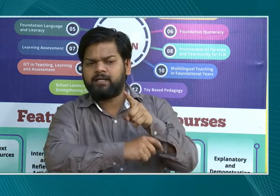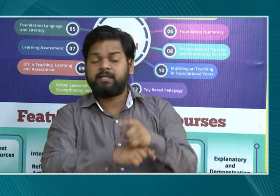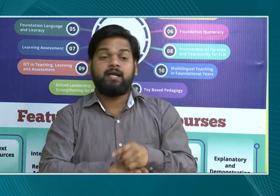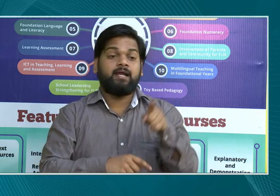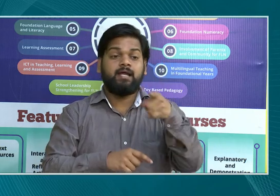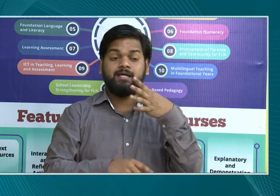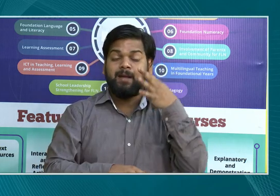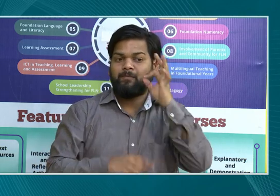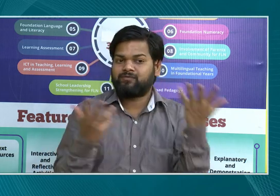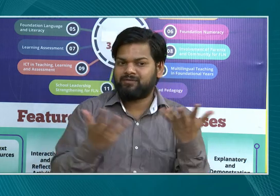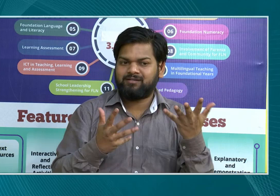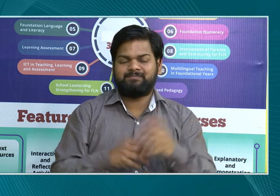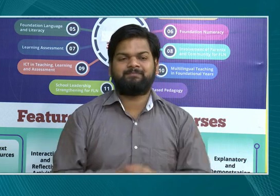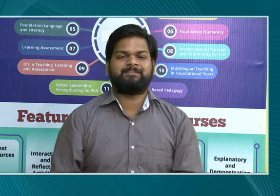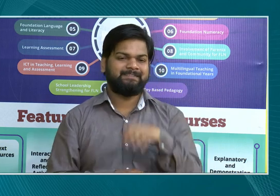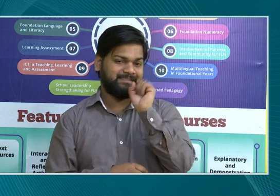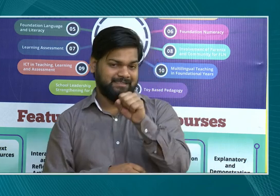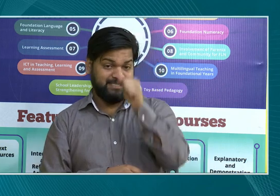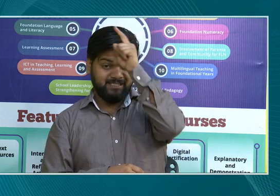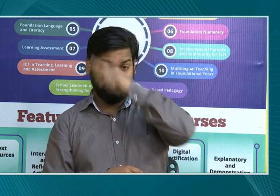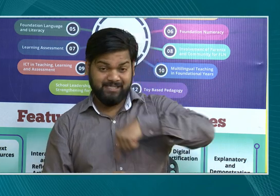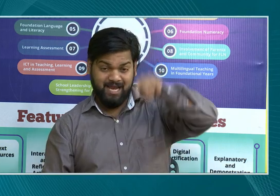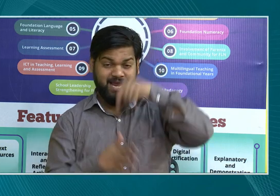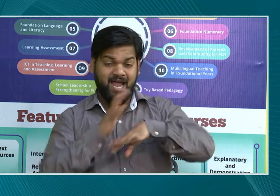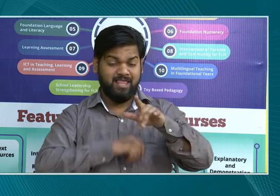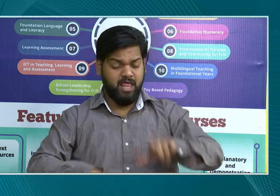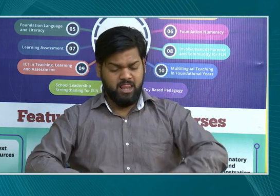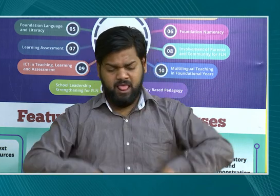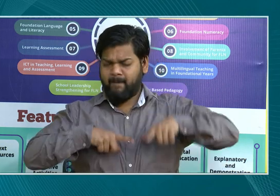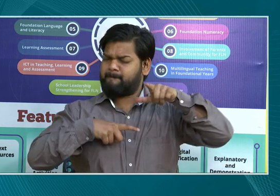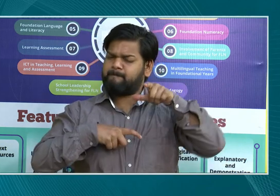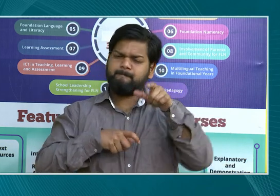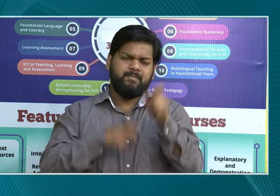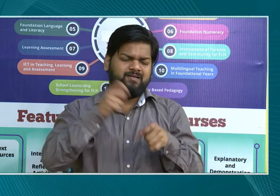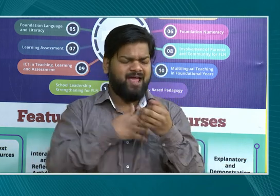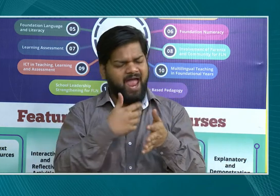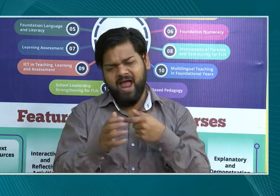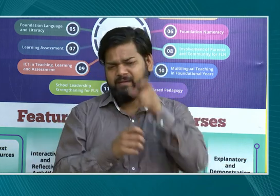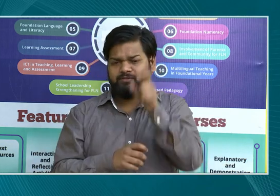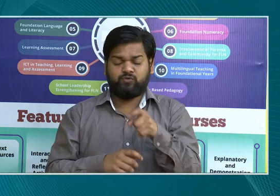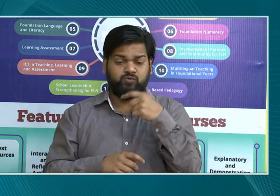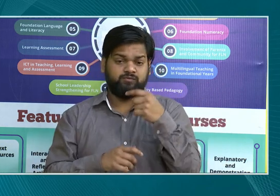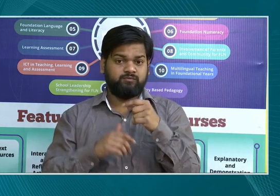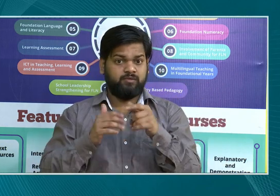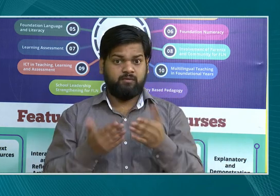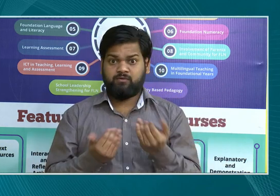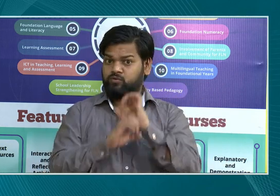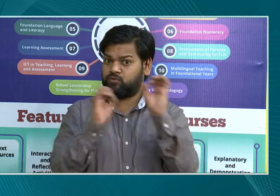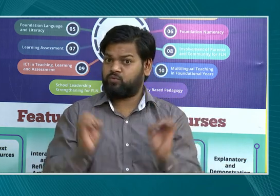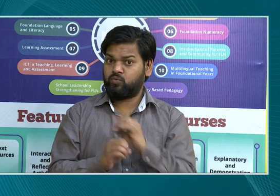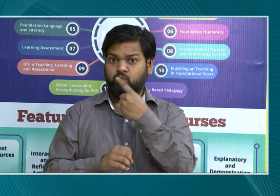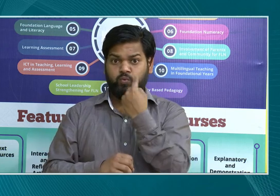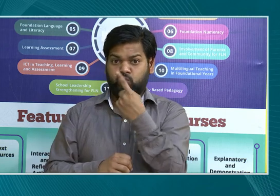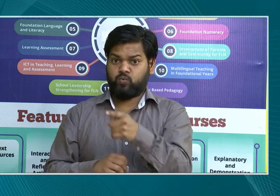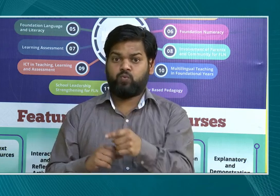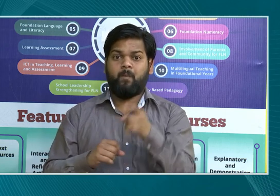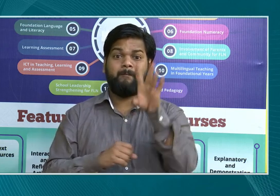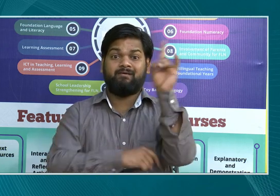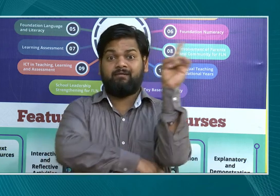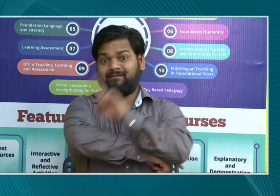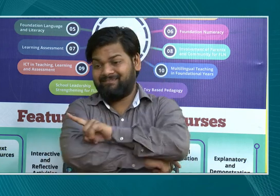जिसको 15 अगस्त के दिन की मेहनत करना पता हो और जैसे आपने कहा की छोटे बच्चों के भी यदि हम बात करें तो हम सब अपने देश का स्वतंत्रता दिवस